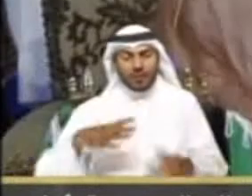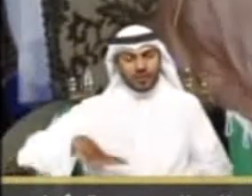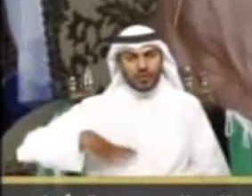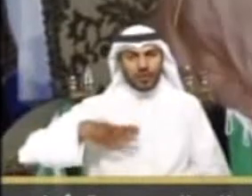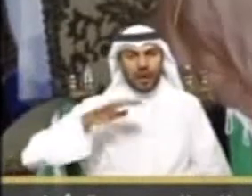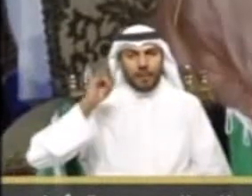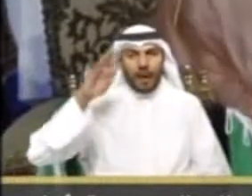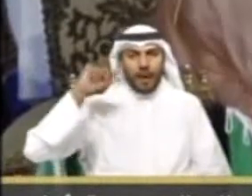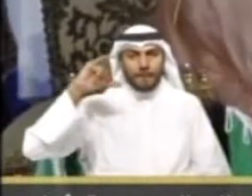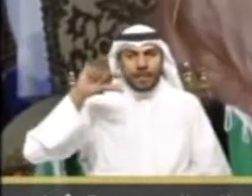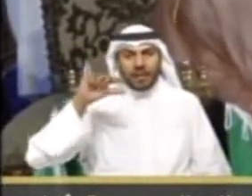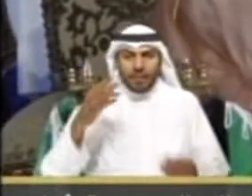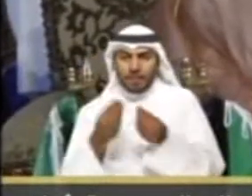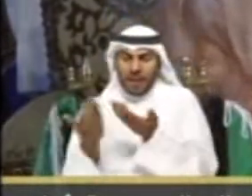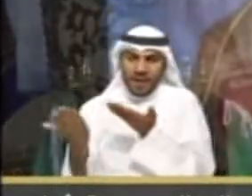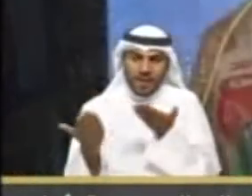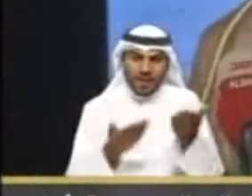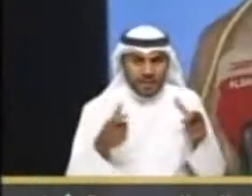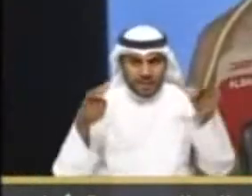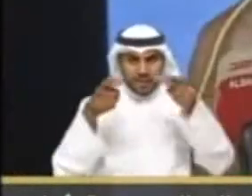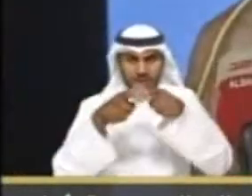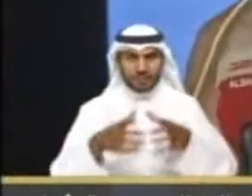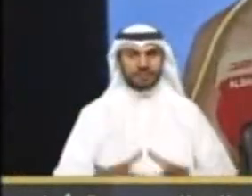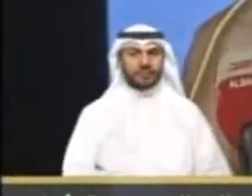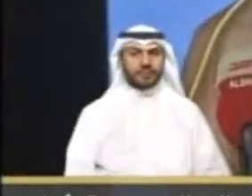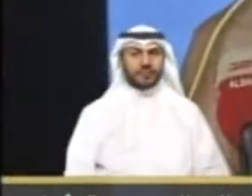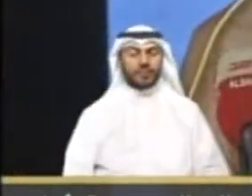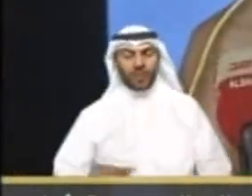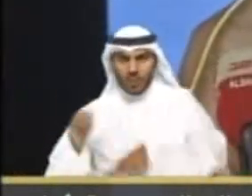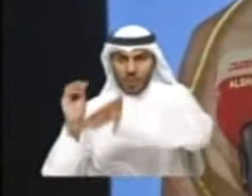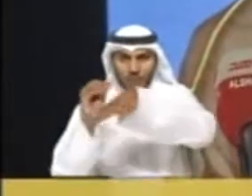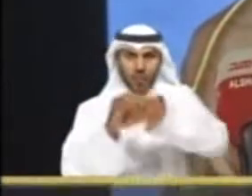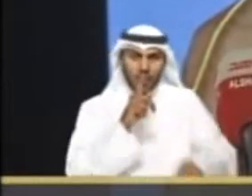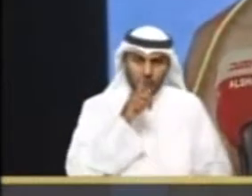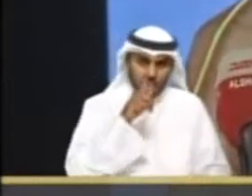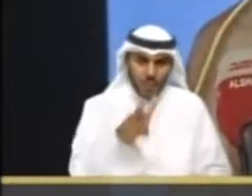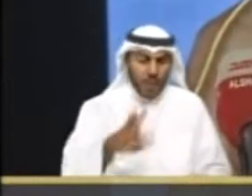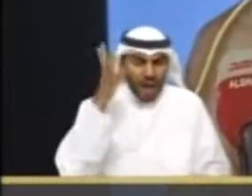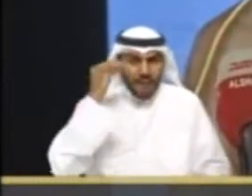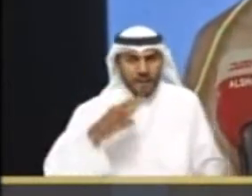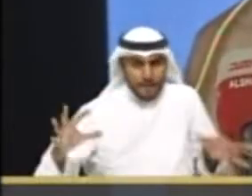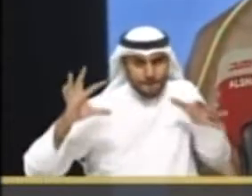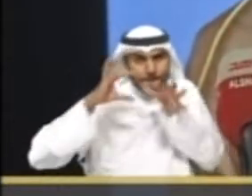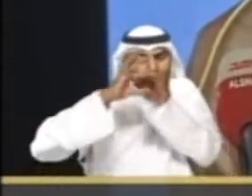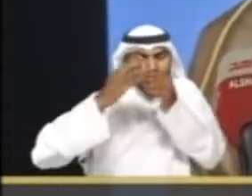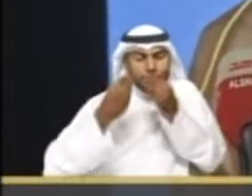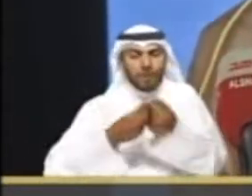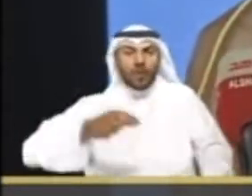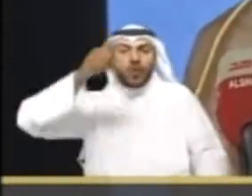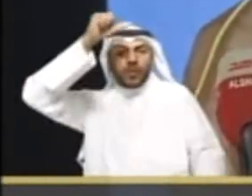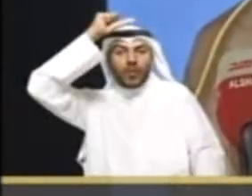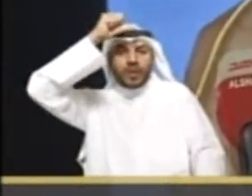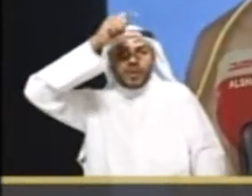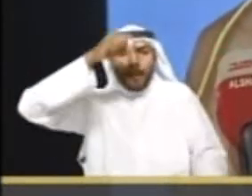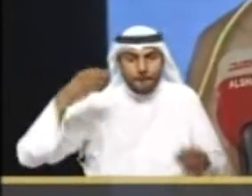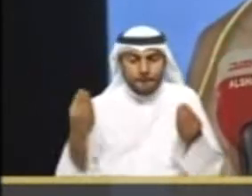محمد العبد الله لمبارك الصباح. ويأتي نمو وازدهار العلاقات العربية التركية في الآونة الأخيرة